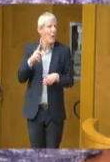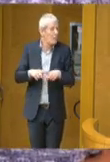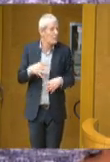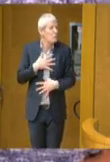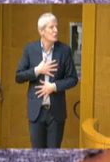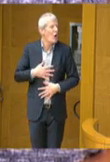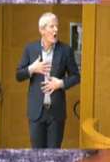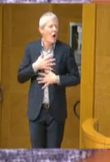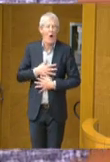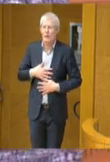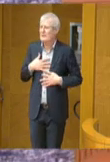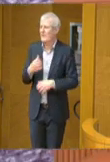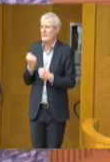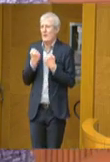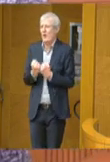gioia e soddisfazione.